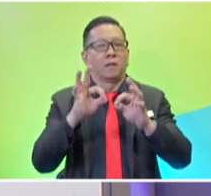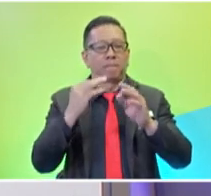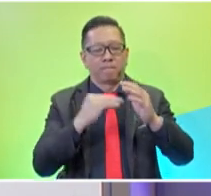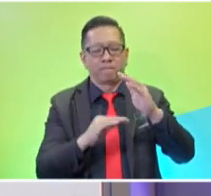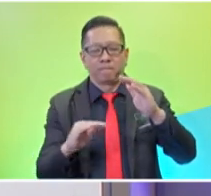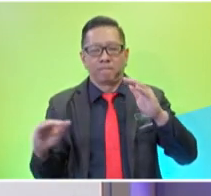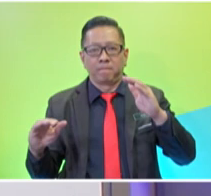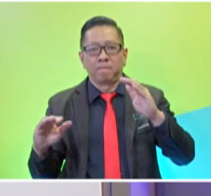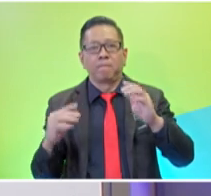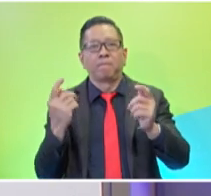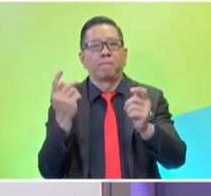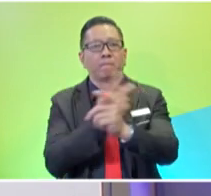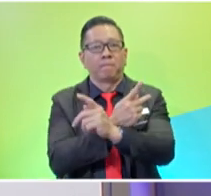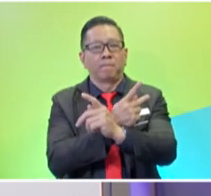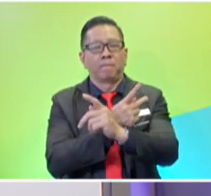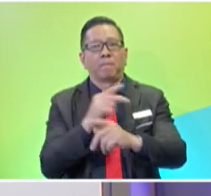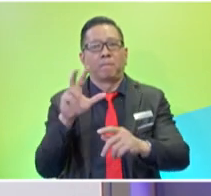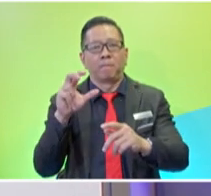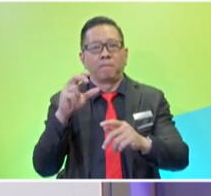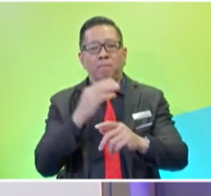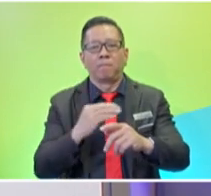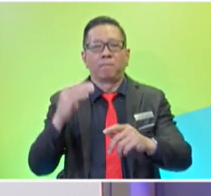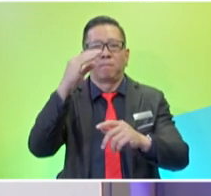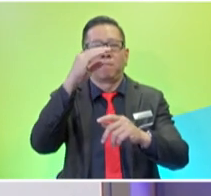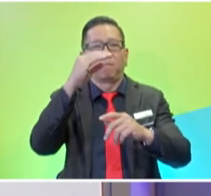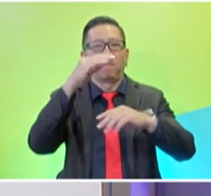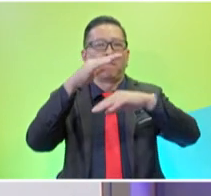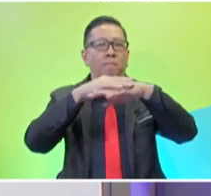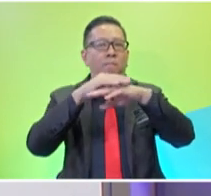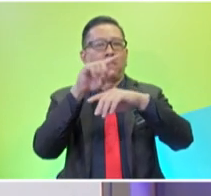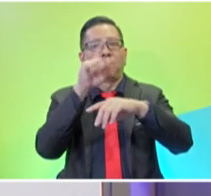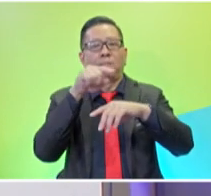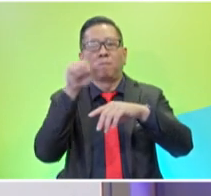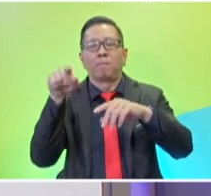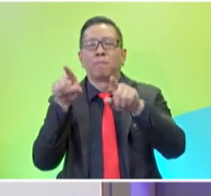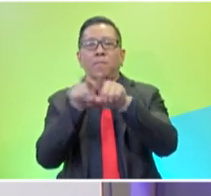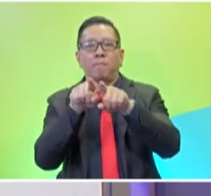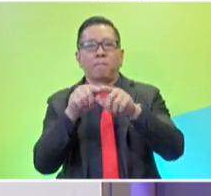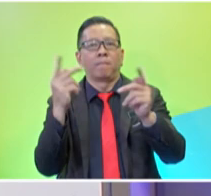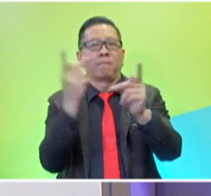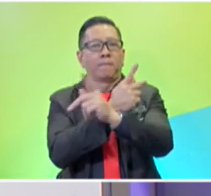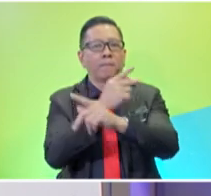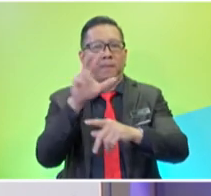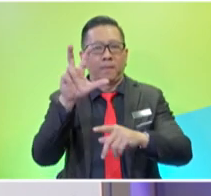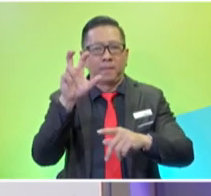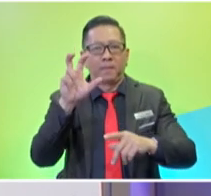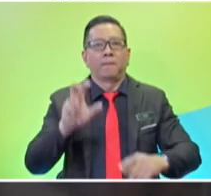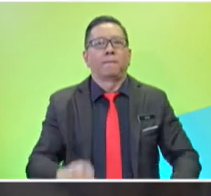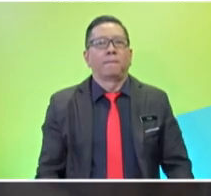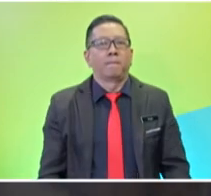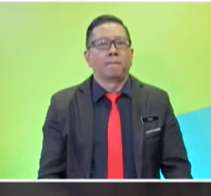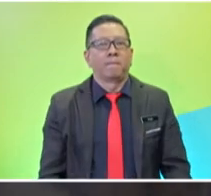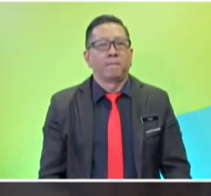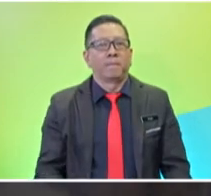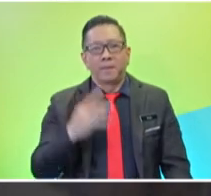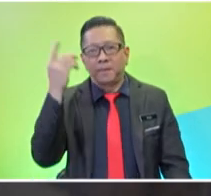maka bagian atas juga kita perlu darapkan dengan 30 Oke mirror Coba tolong saya depan Mira ada kok